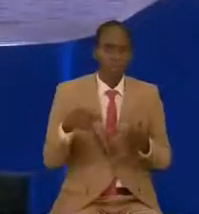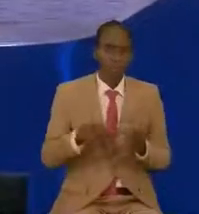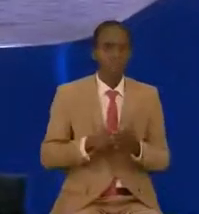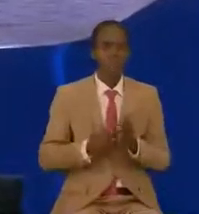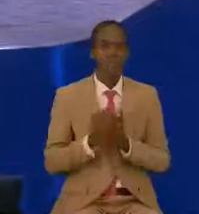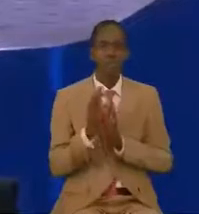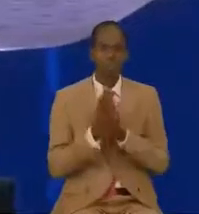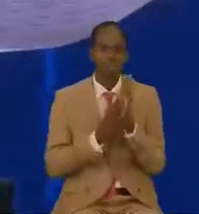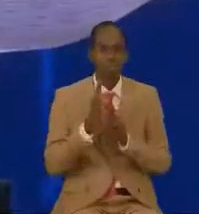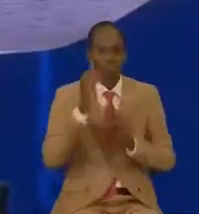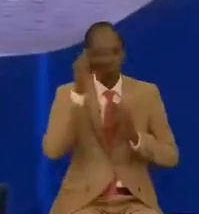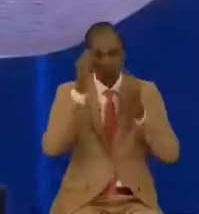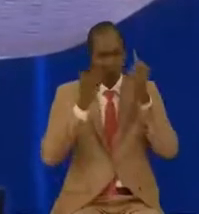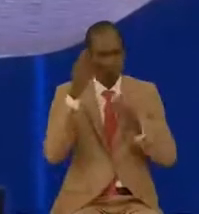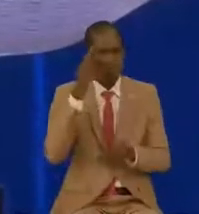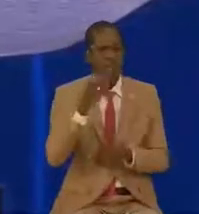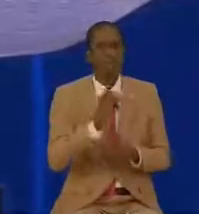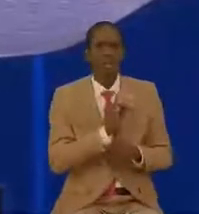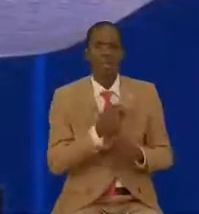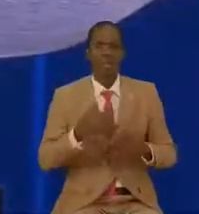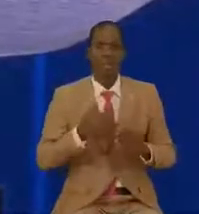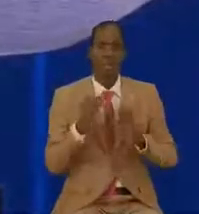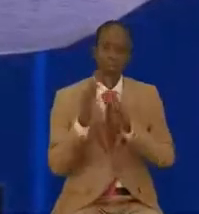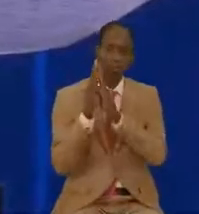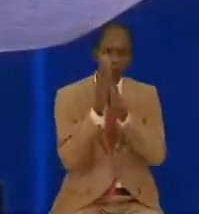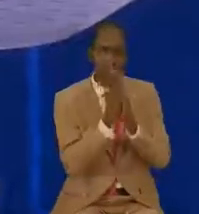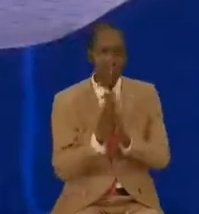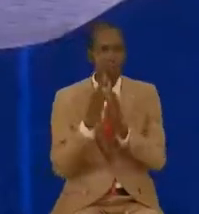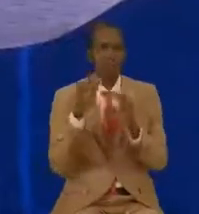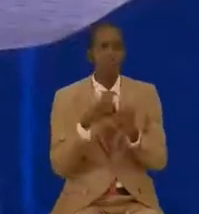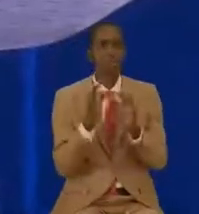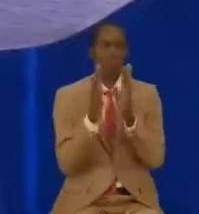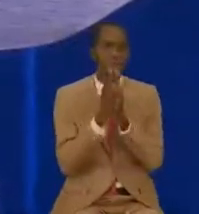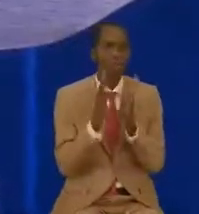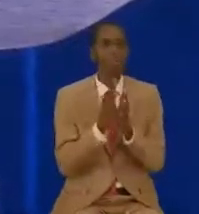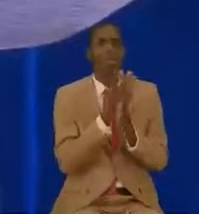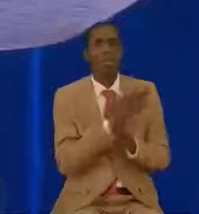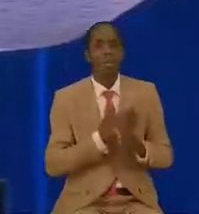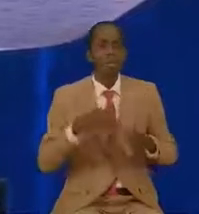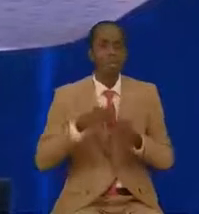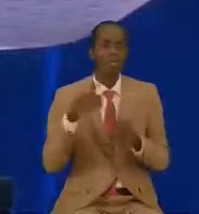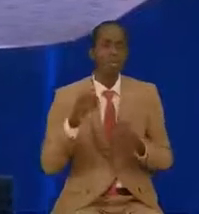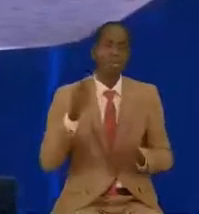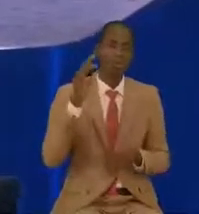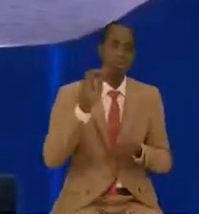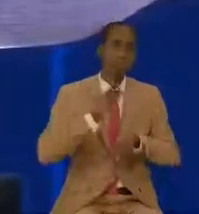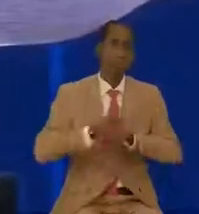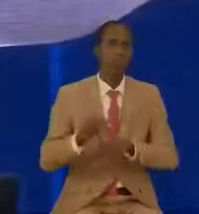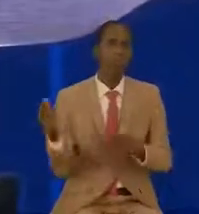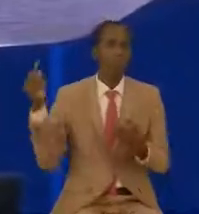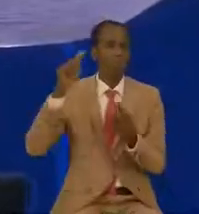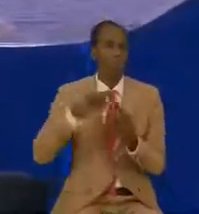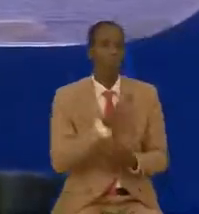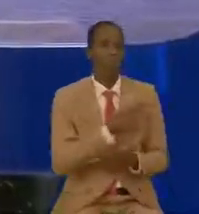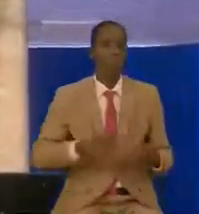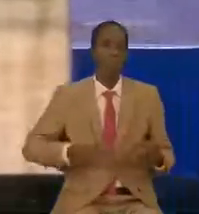et j'éprouve des douleurs dans la prière, dans le ministère jusqu'à ce que Christ